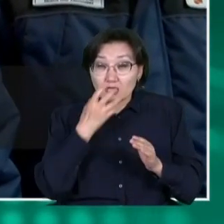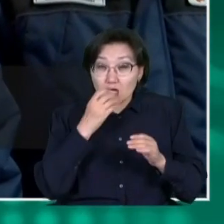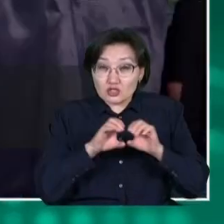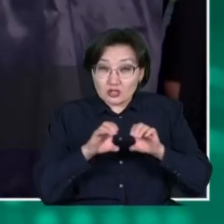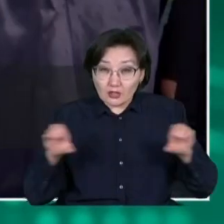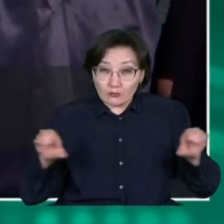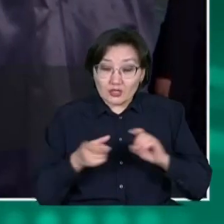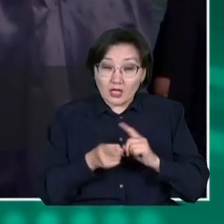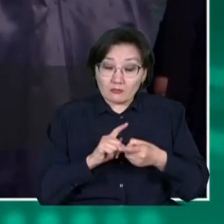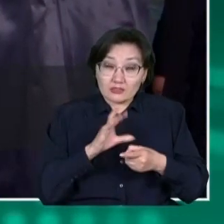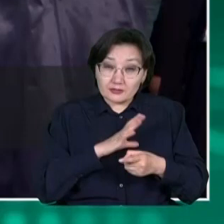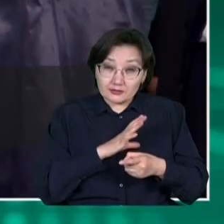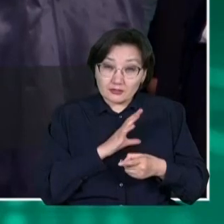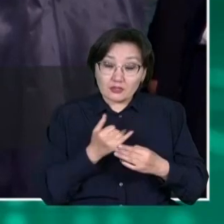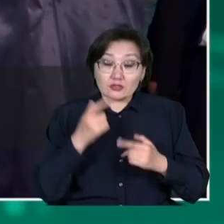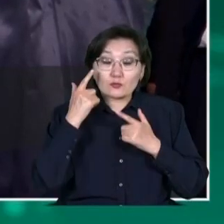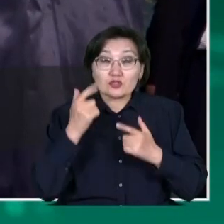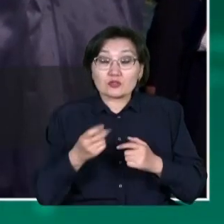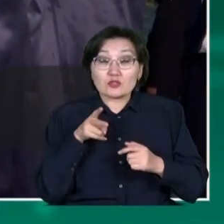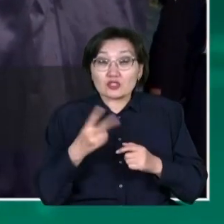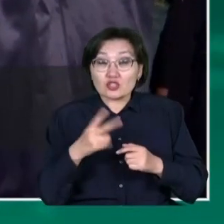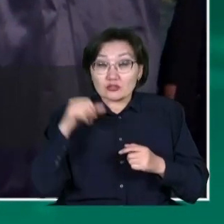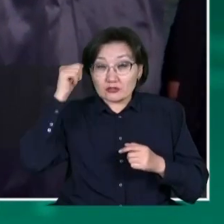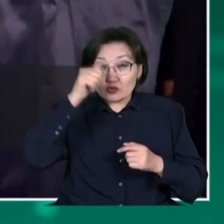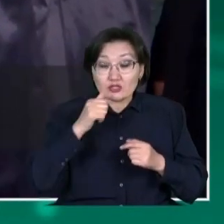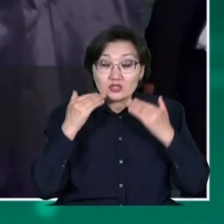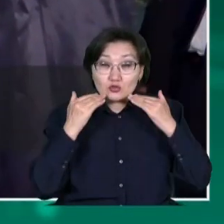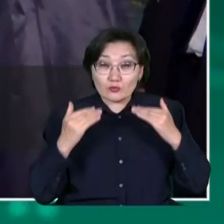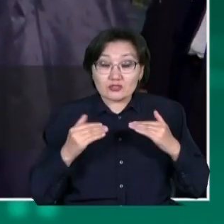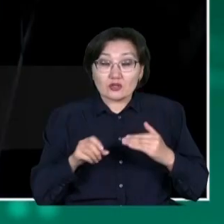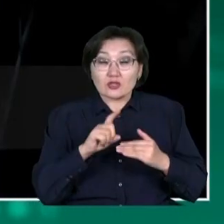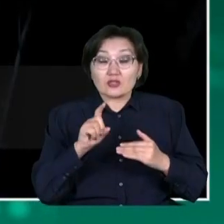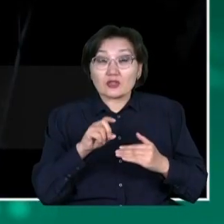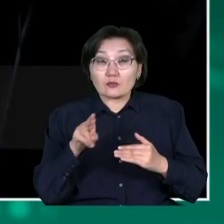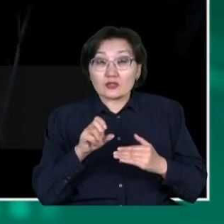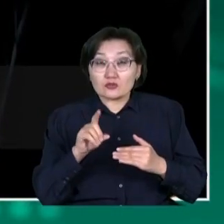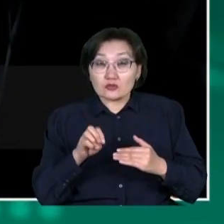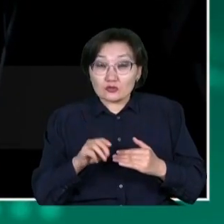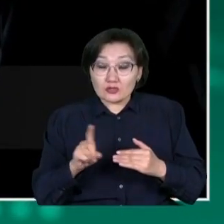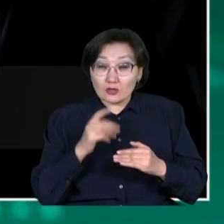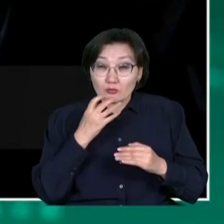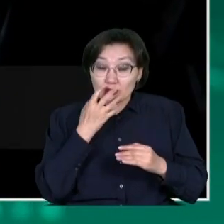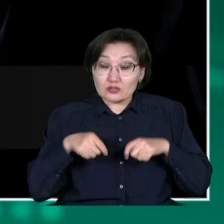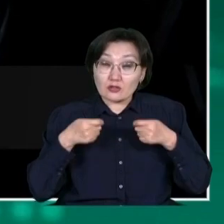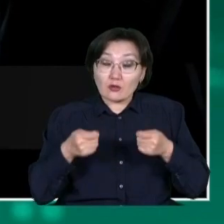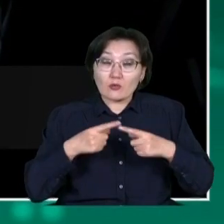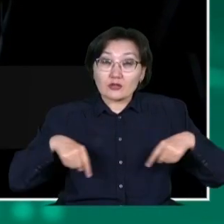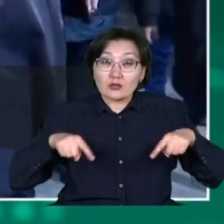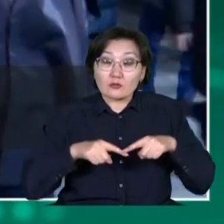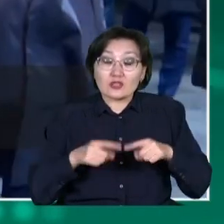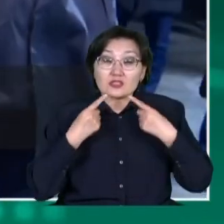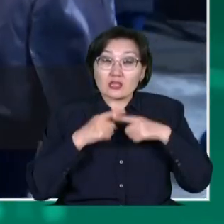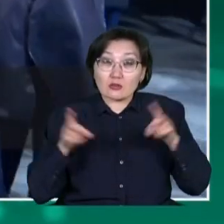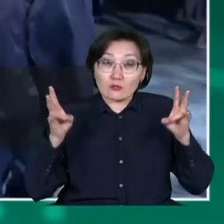да айырбасталған екен. Еске салайық, 2022 жылдың соңында Екібастұздағы жылу беру орталығында техногенді апат